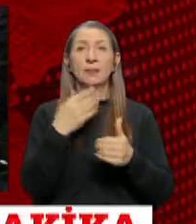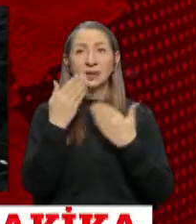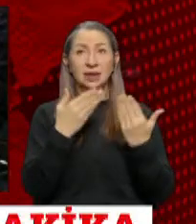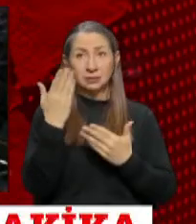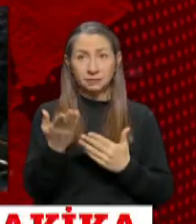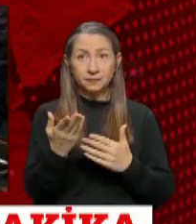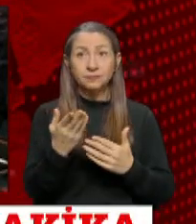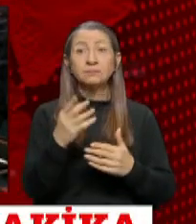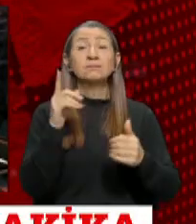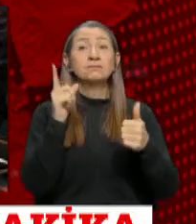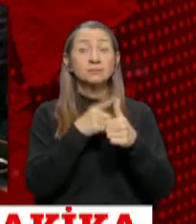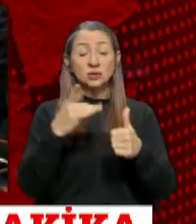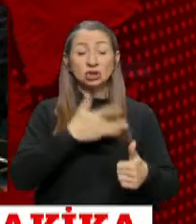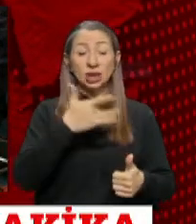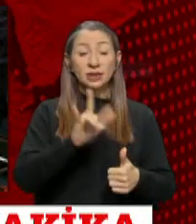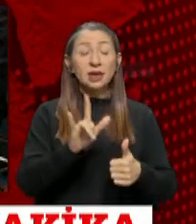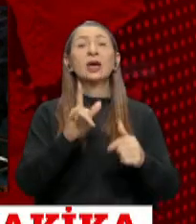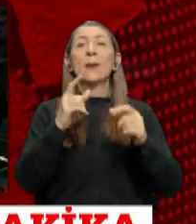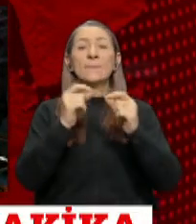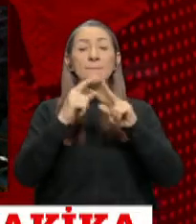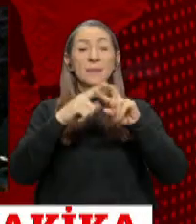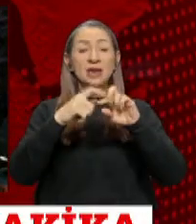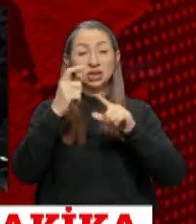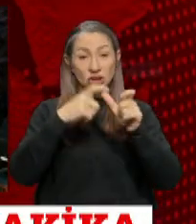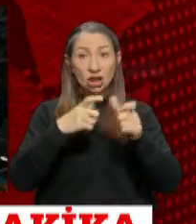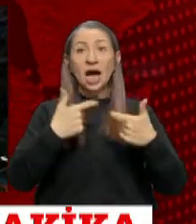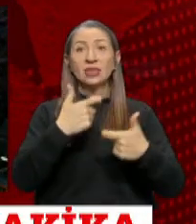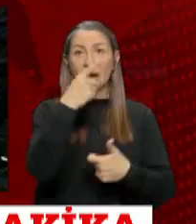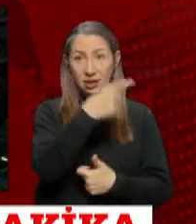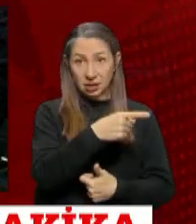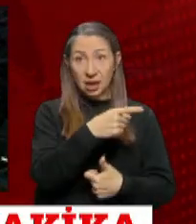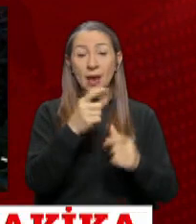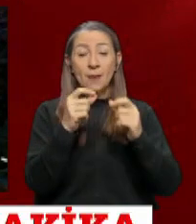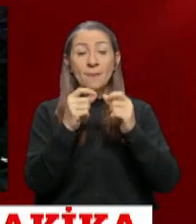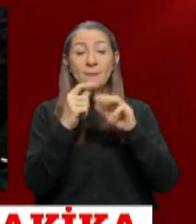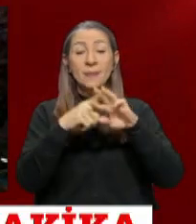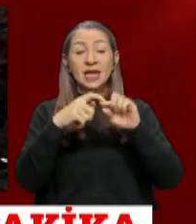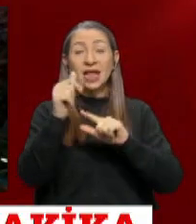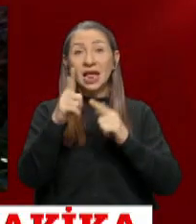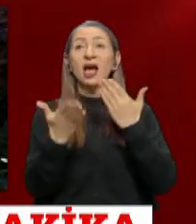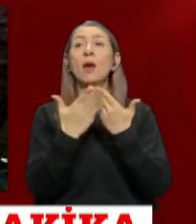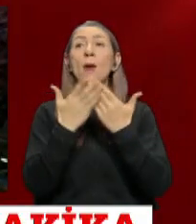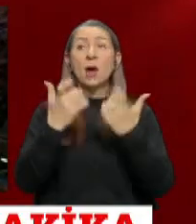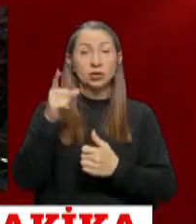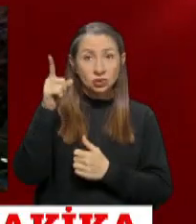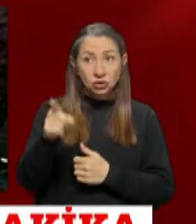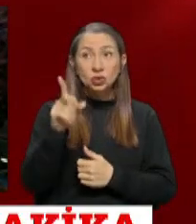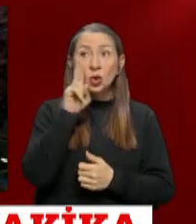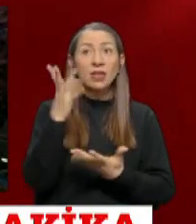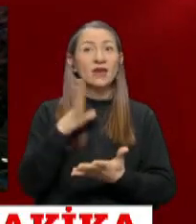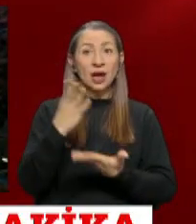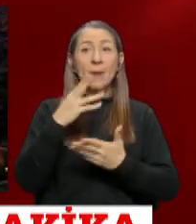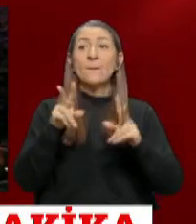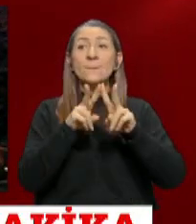bahsedeyim. Efendim canlı yayında Barış Kaya Hatay'dan bizimle birlikte olacak. Beril Ötkan Kahramanmaraş'tan son durumu